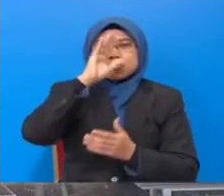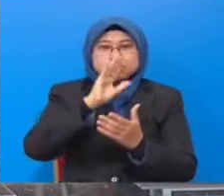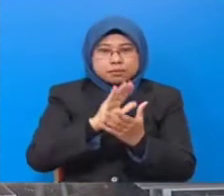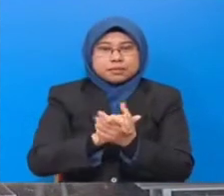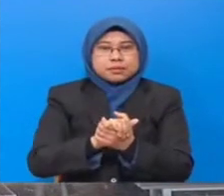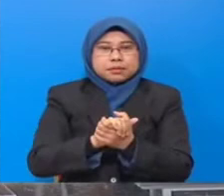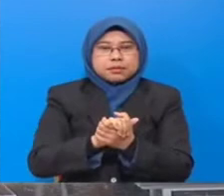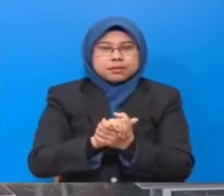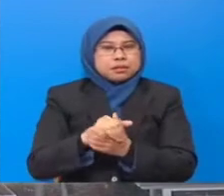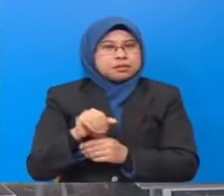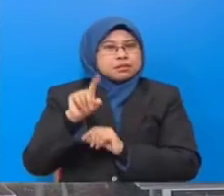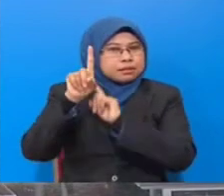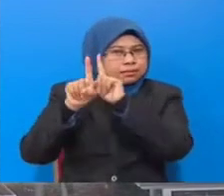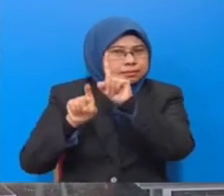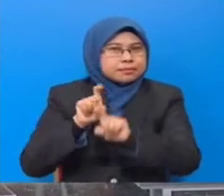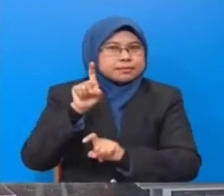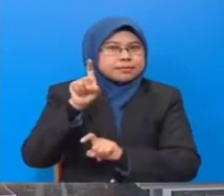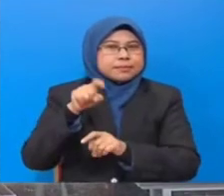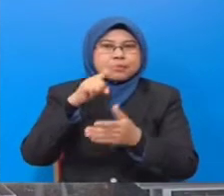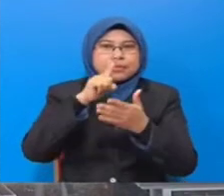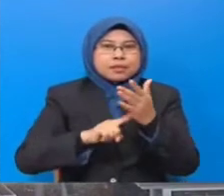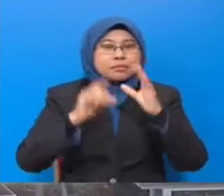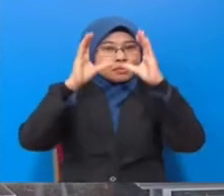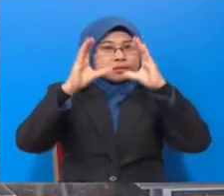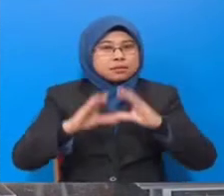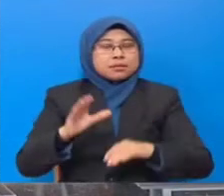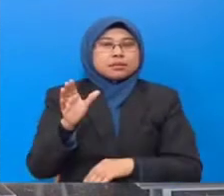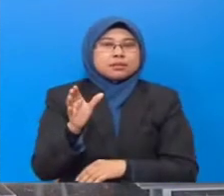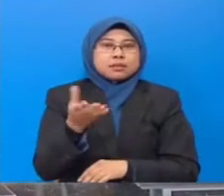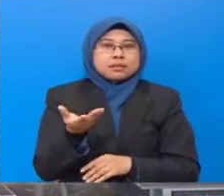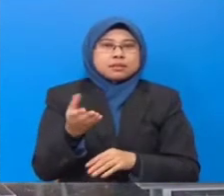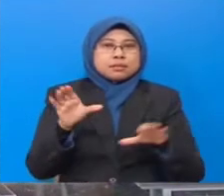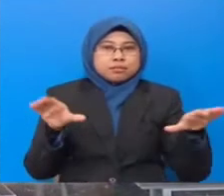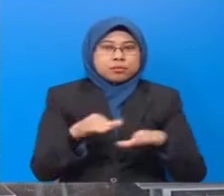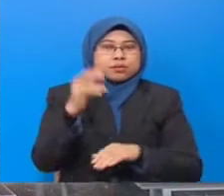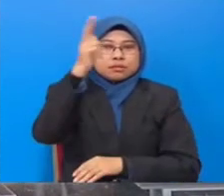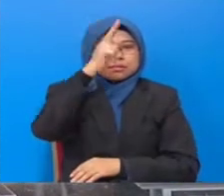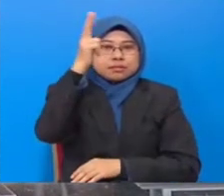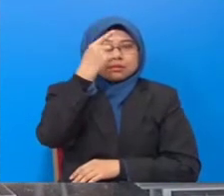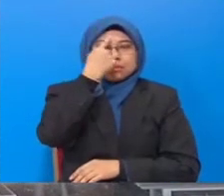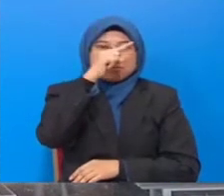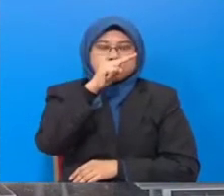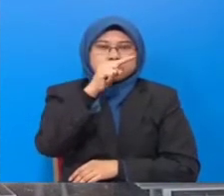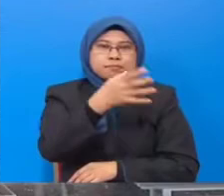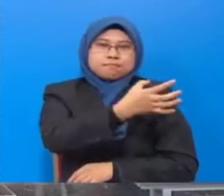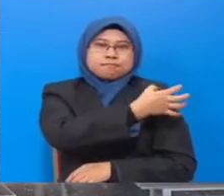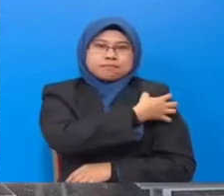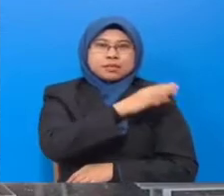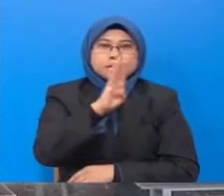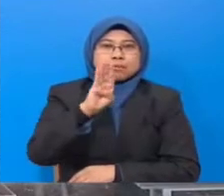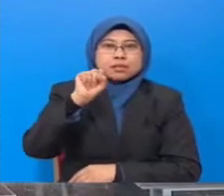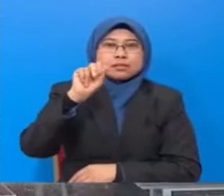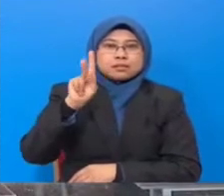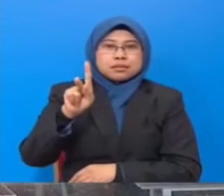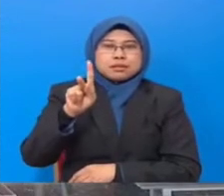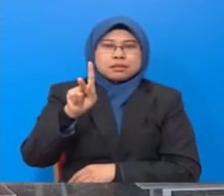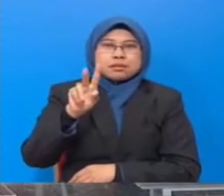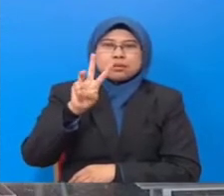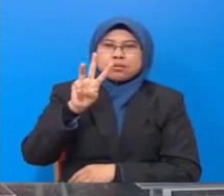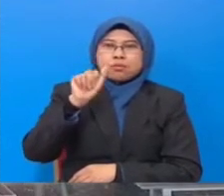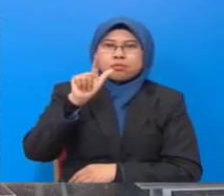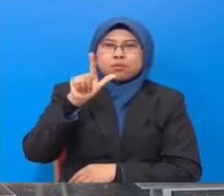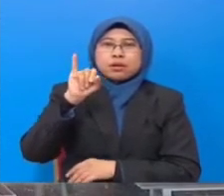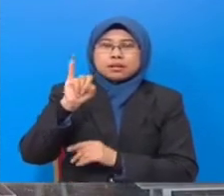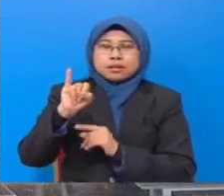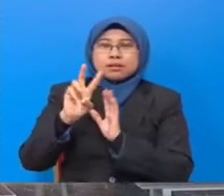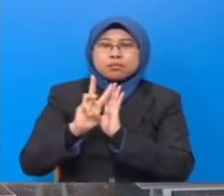jadi soal dan saya adalah Apakah langkah yang diambil oleh kerajaan untuk memperkaya sebsgai agar Wali